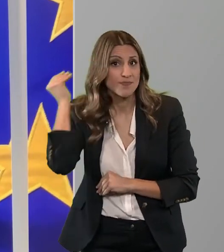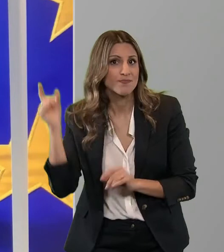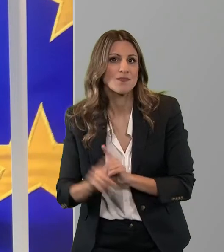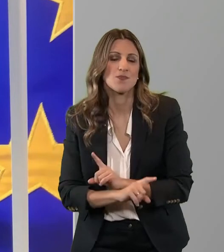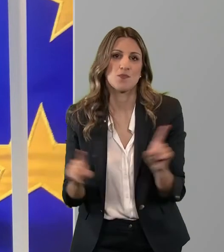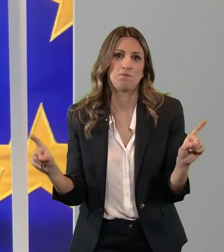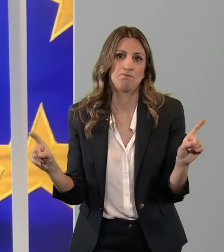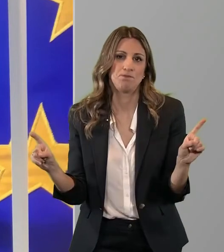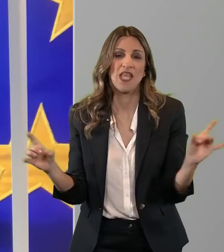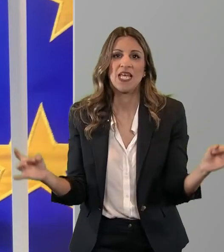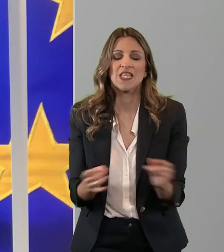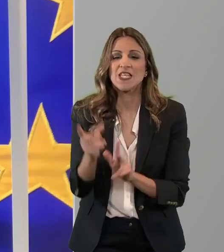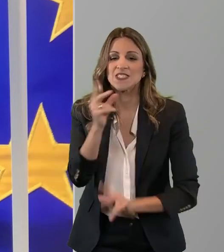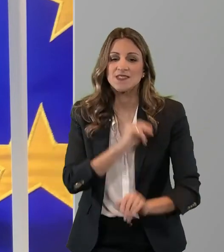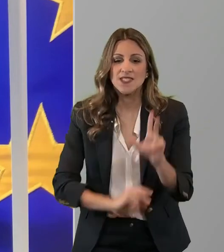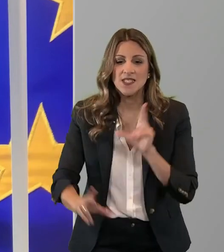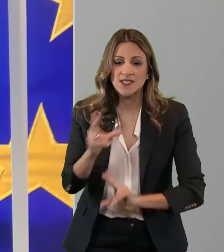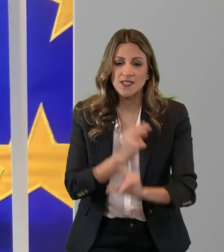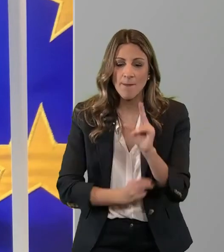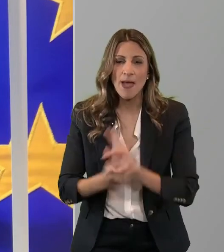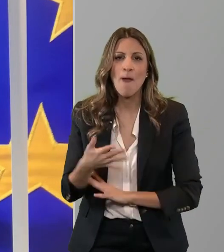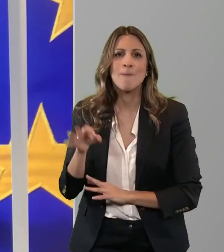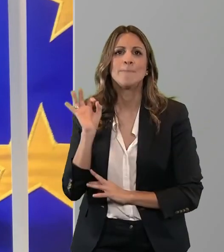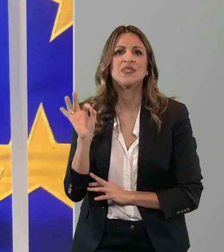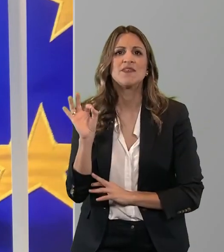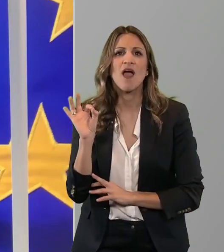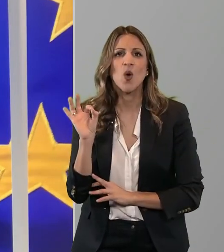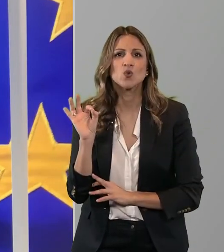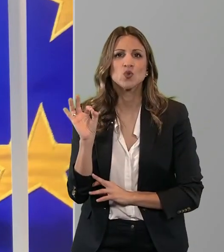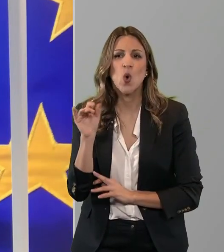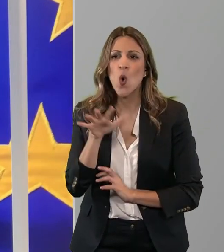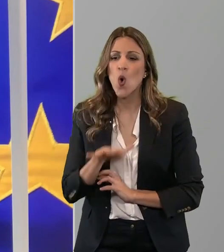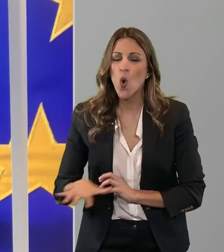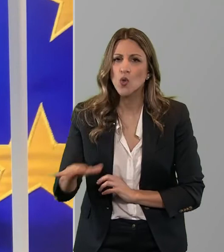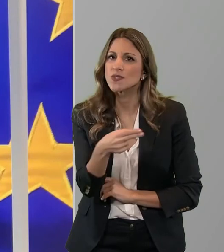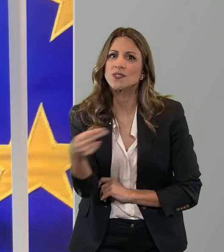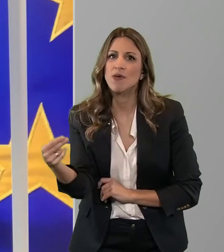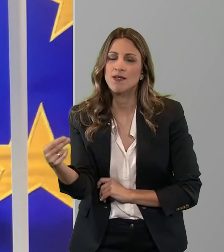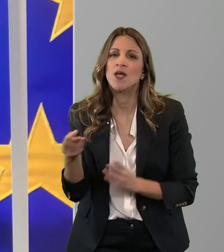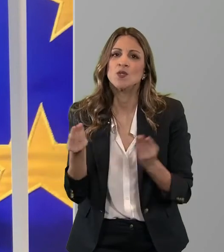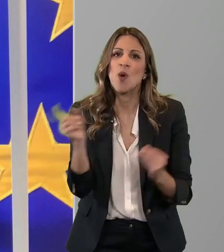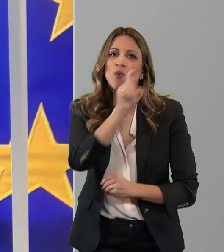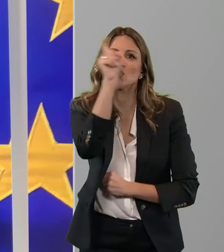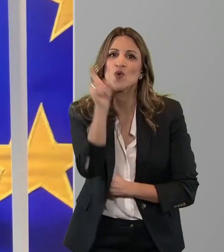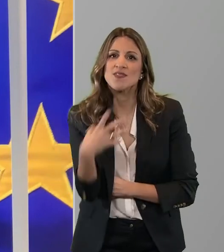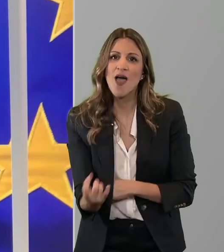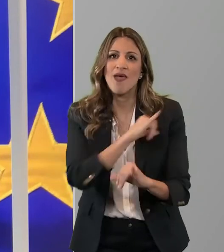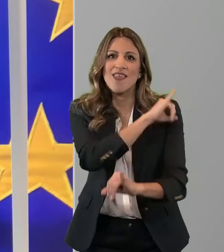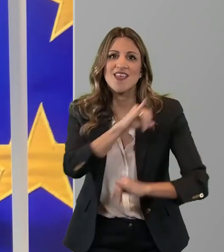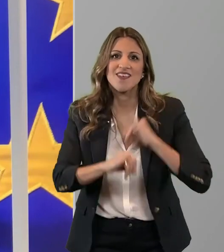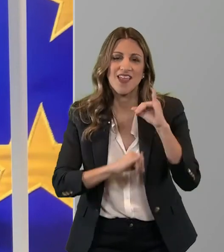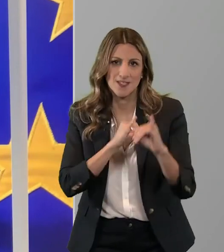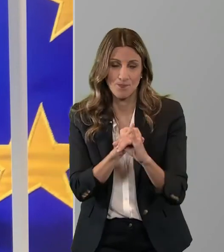τι σημαίνει να ζεις σε έναν ψηφιακό ευρωπαϊκό τρόπο ζωής. Η κυβέρνηση